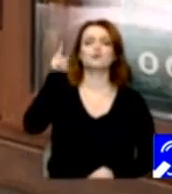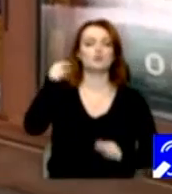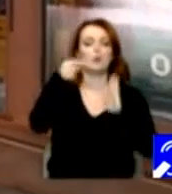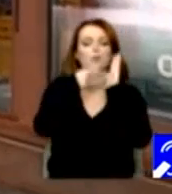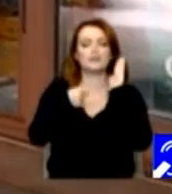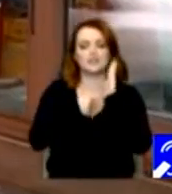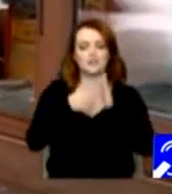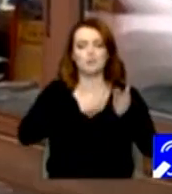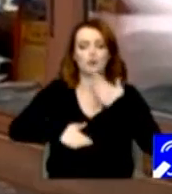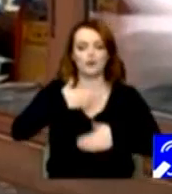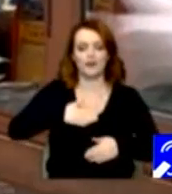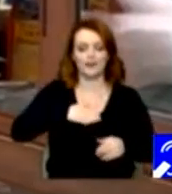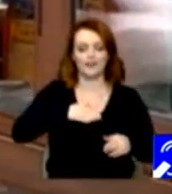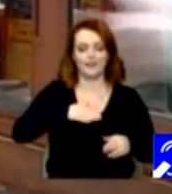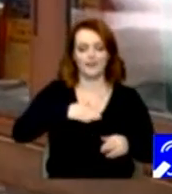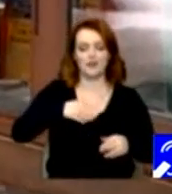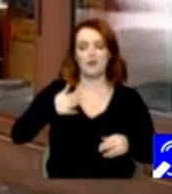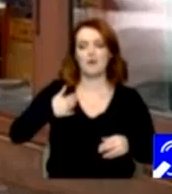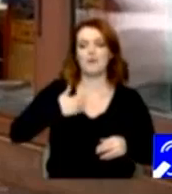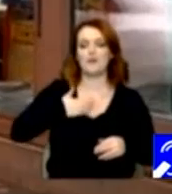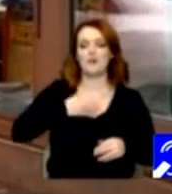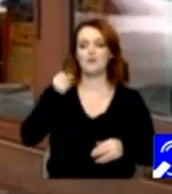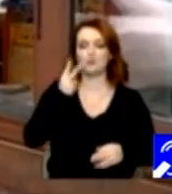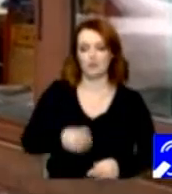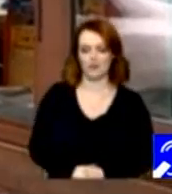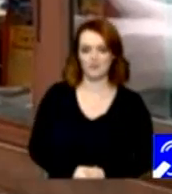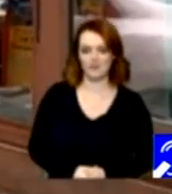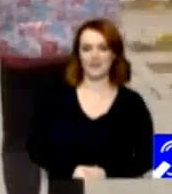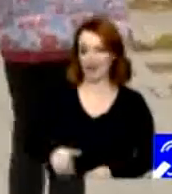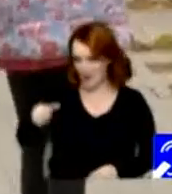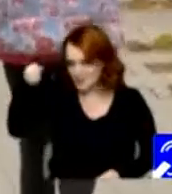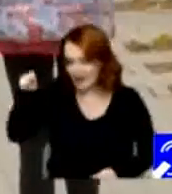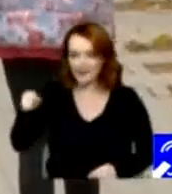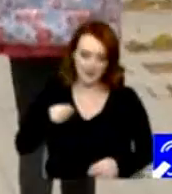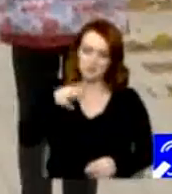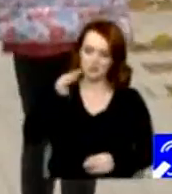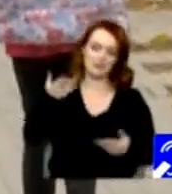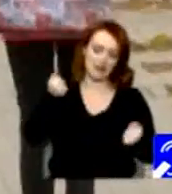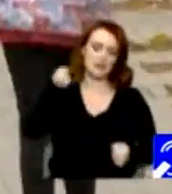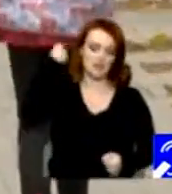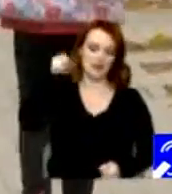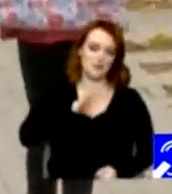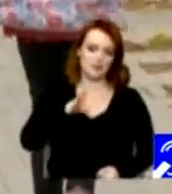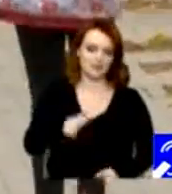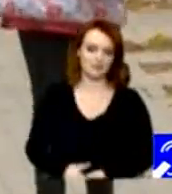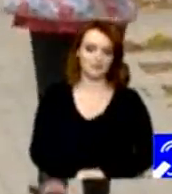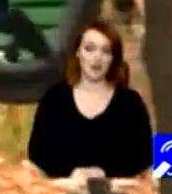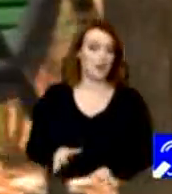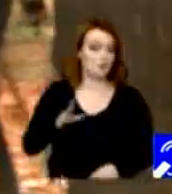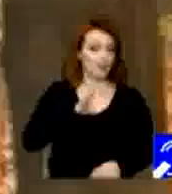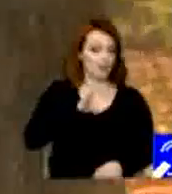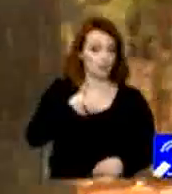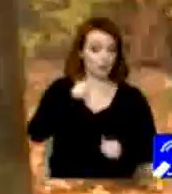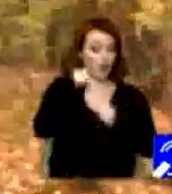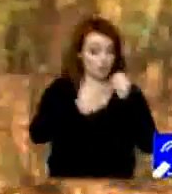pâine proaspătă e totdeauna Iar am câștigat pasiunea de moment ajunge deseuri la dependență